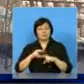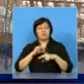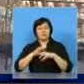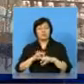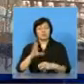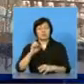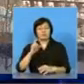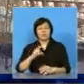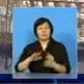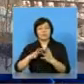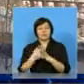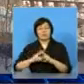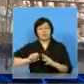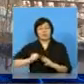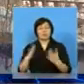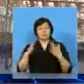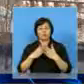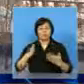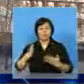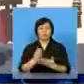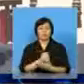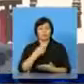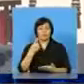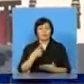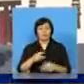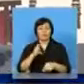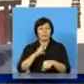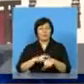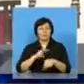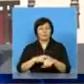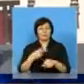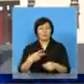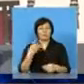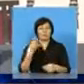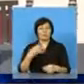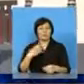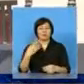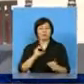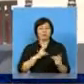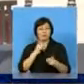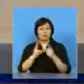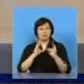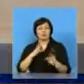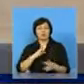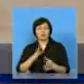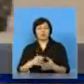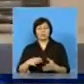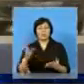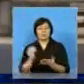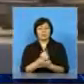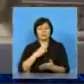Сазды ауылындағы құрбысының үйінен тапты. Айтып өтейік, бұл полицияға жоғалғандар туралы 45 өтініш түскен. Барлығы да дер кезінде